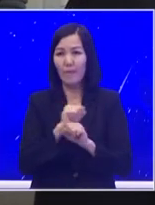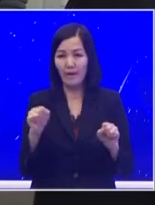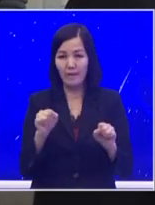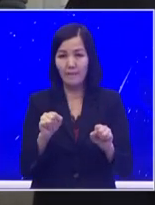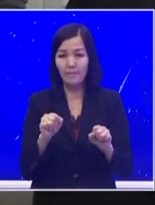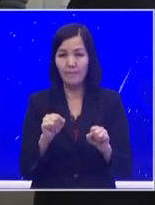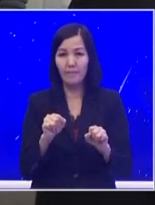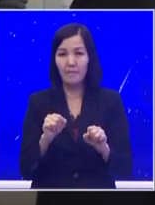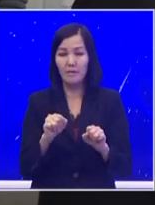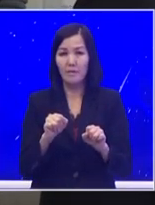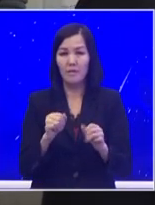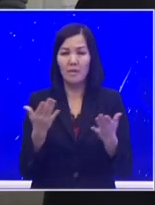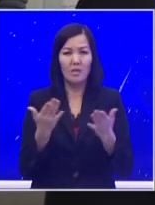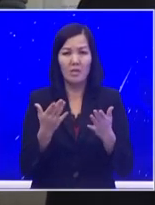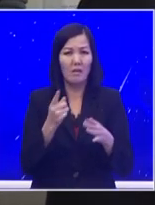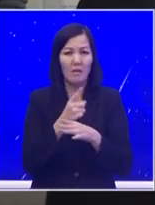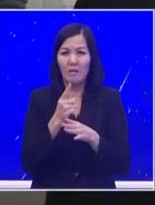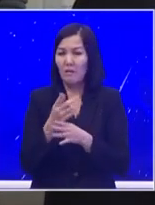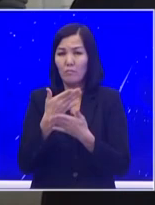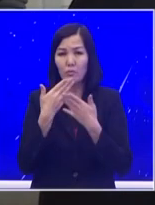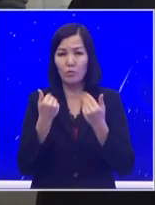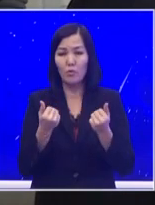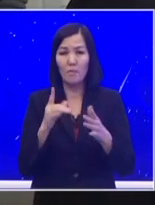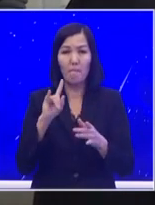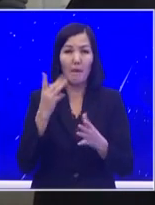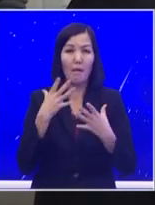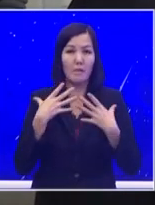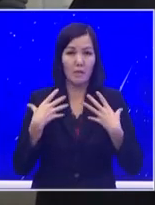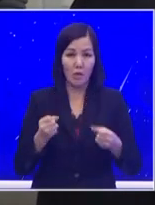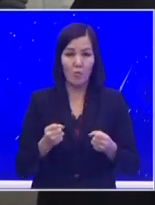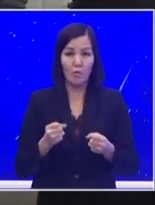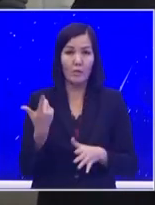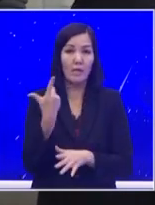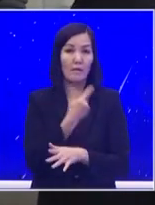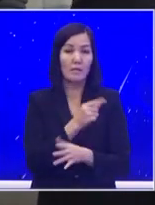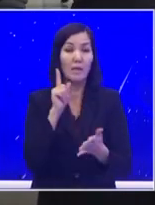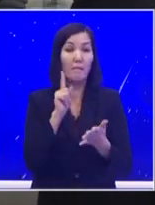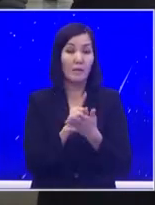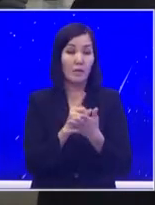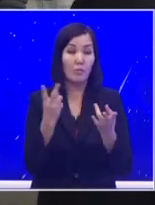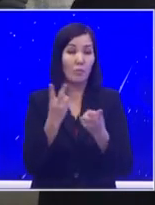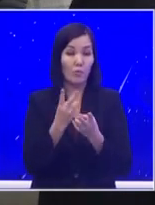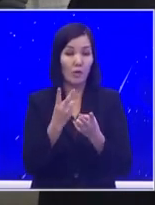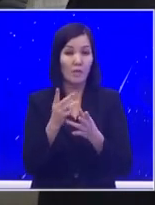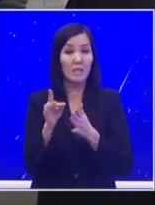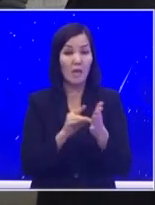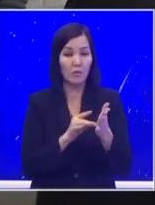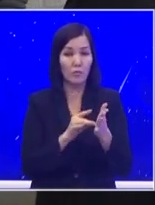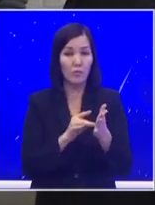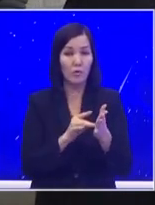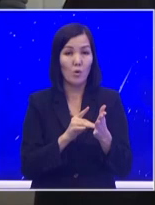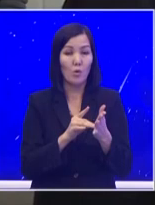ешқандай тыйым салынған жоқ. Бала сау болса, оған жасау керек солай, прививкалар, екпелер.